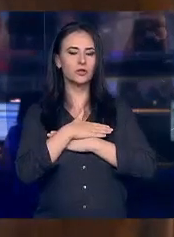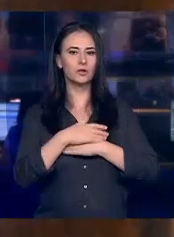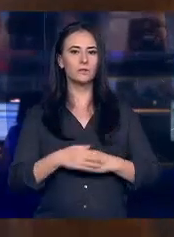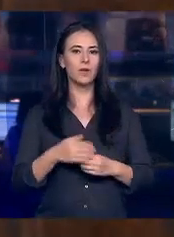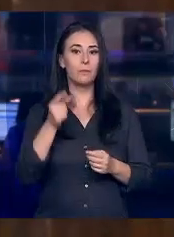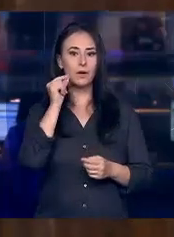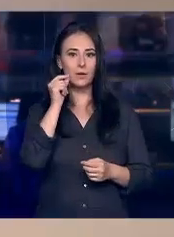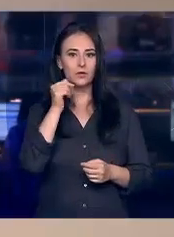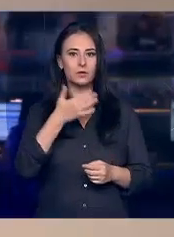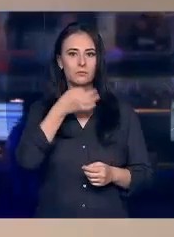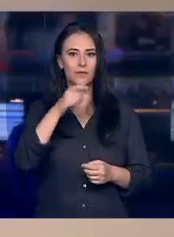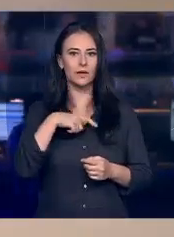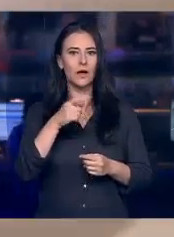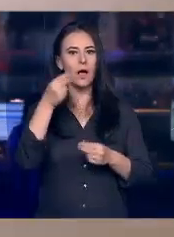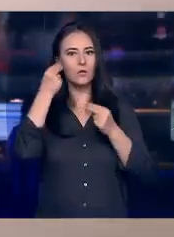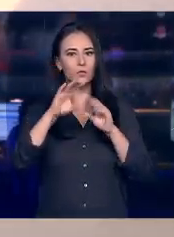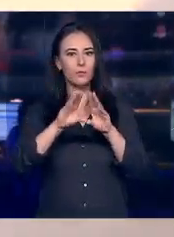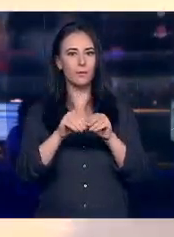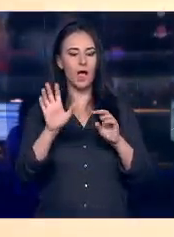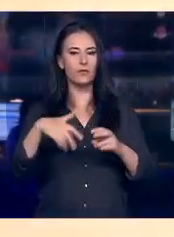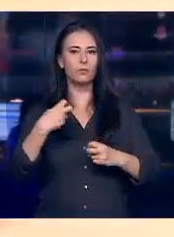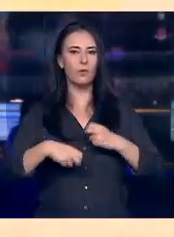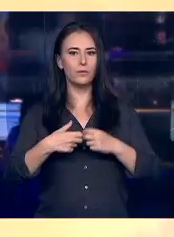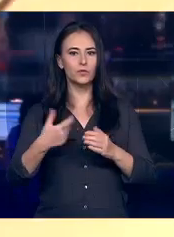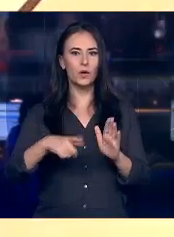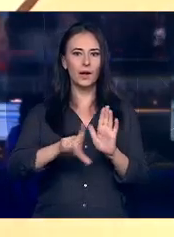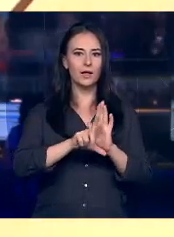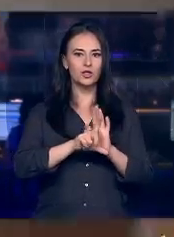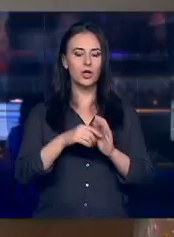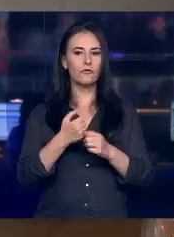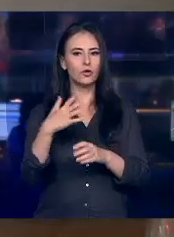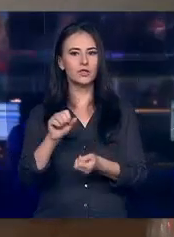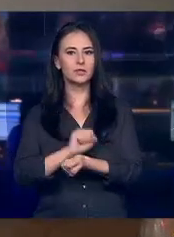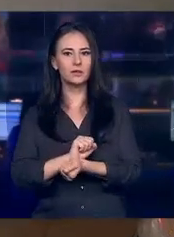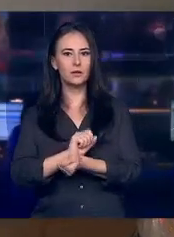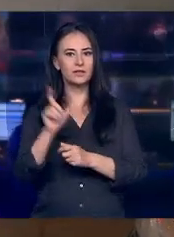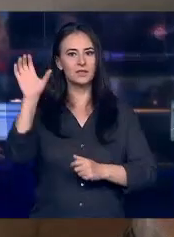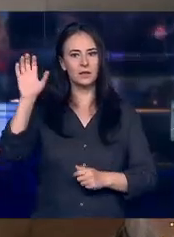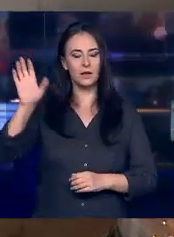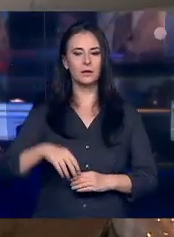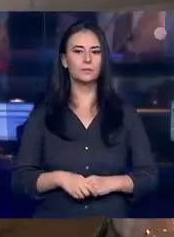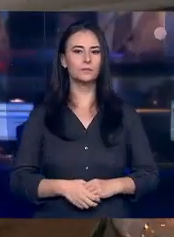recidivist. Bărbatul este din Alba Iulia și ar fi avut probleme cu legea atât în țară cât și în străinătate.